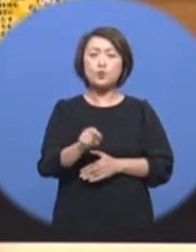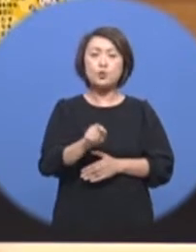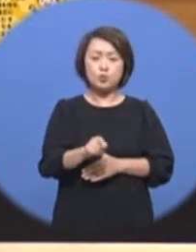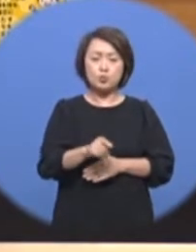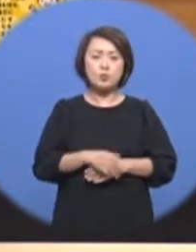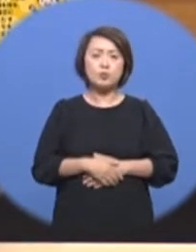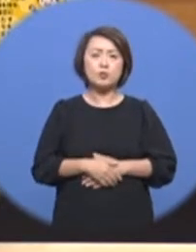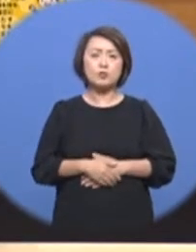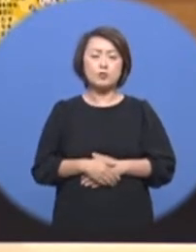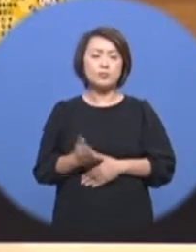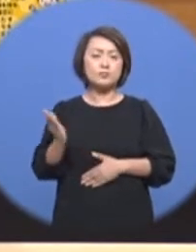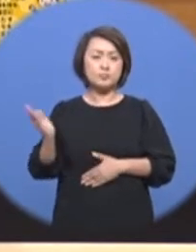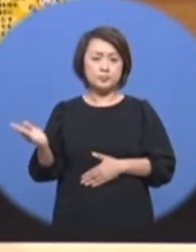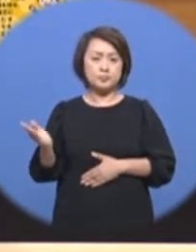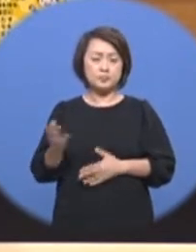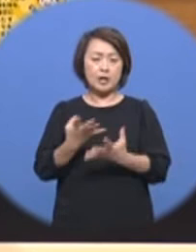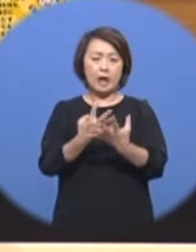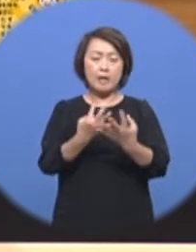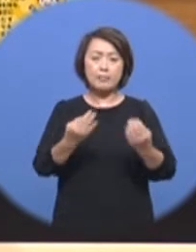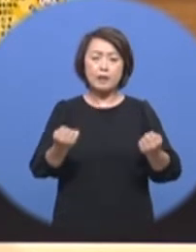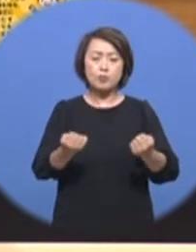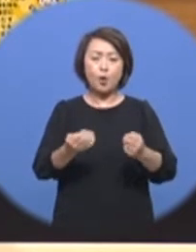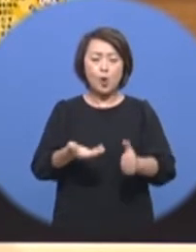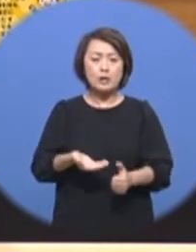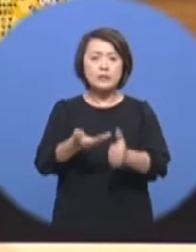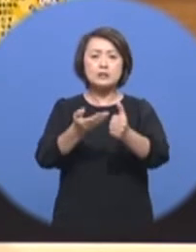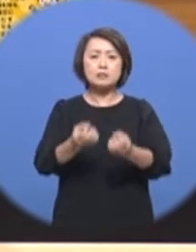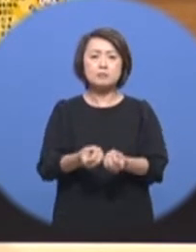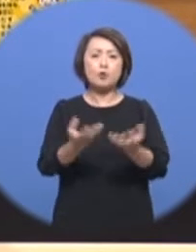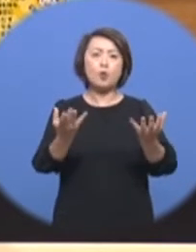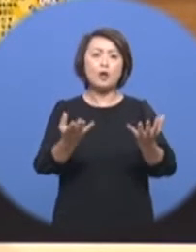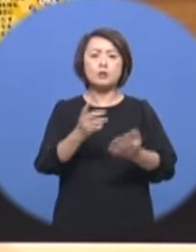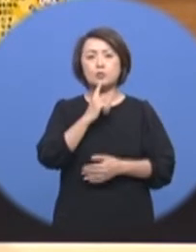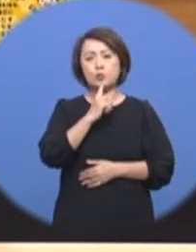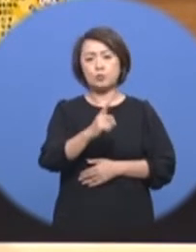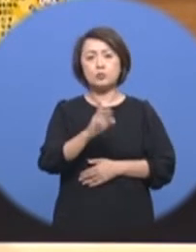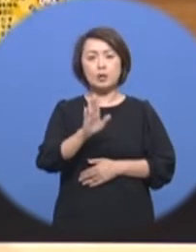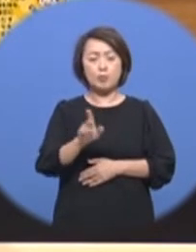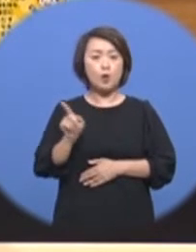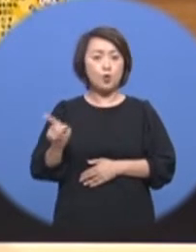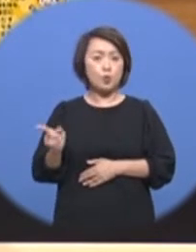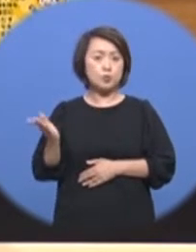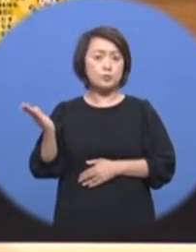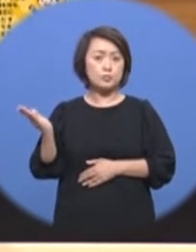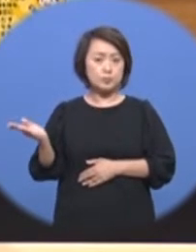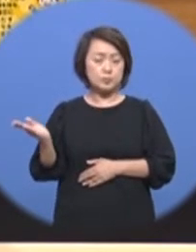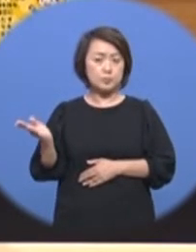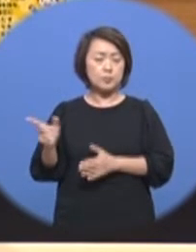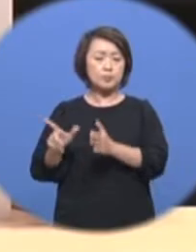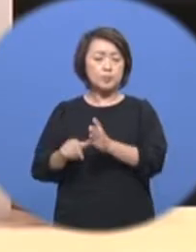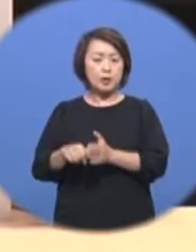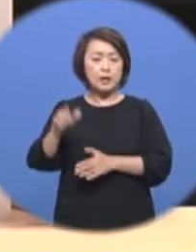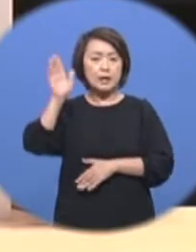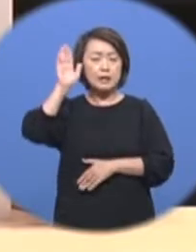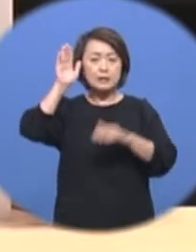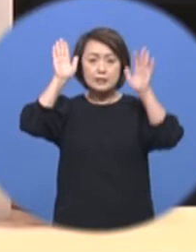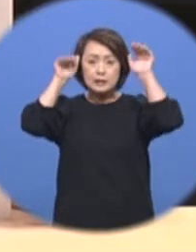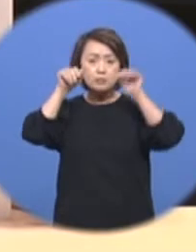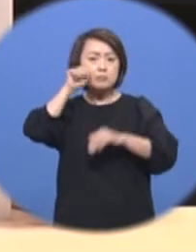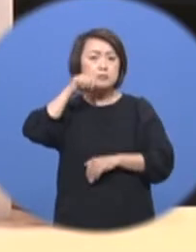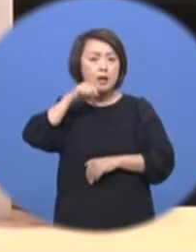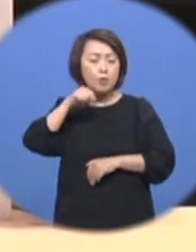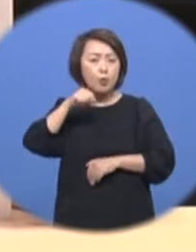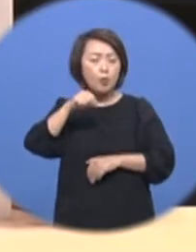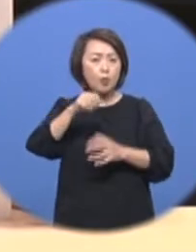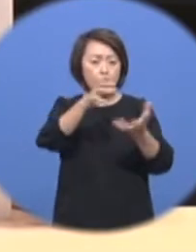を多頭飼育崩壊と呼んでいます。こういうケースの犬や猫が収容されることも